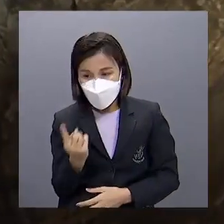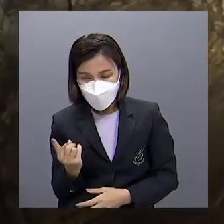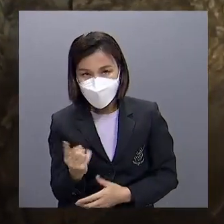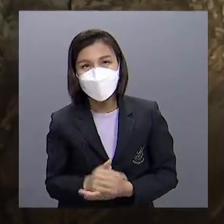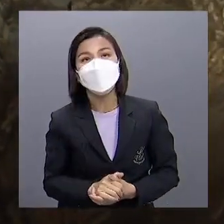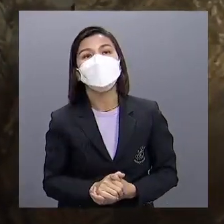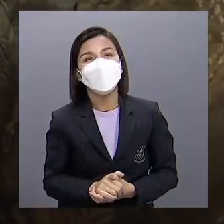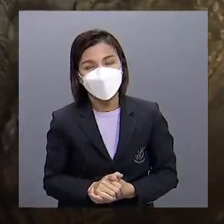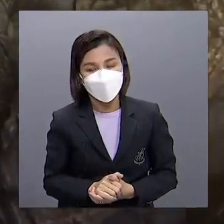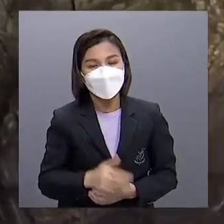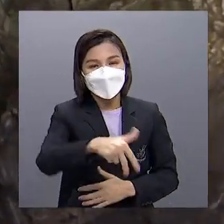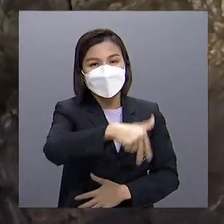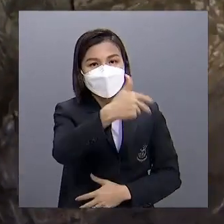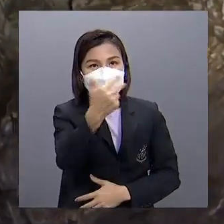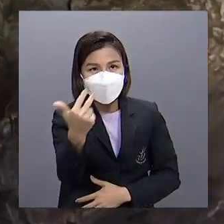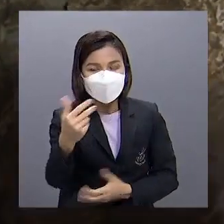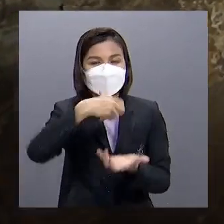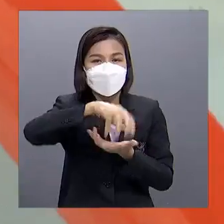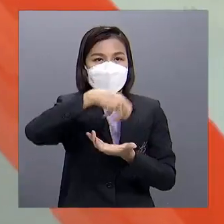ทย PBS รายงาน